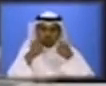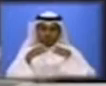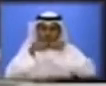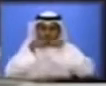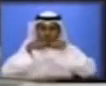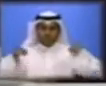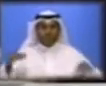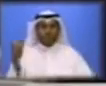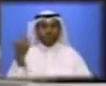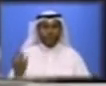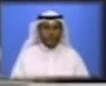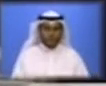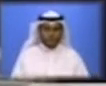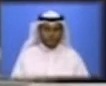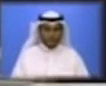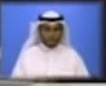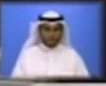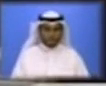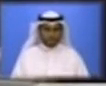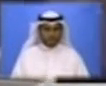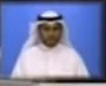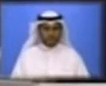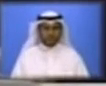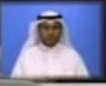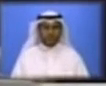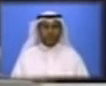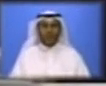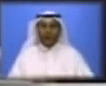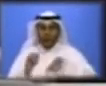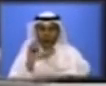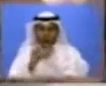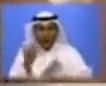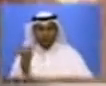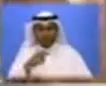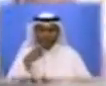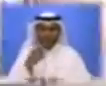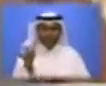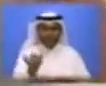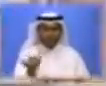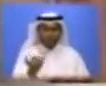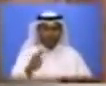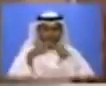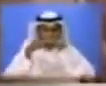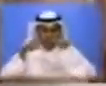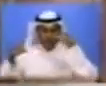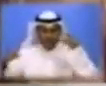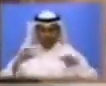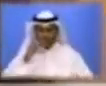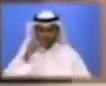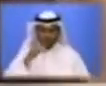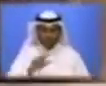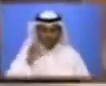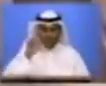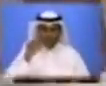ويخدم مصالحنا المشتركة. من جهته الأمين العام لمجلس التعاون الخليجي الدكتور عبد